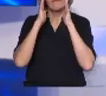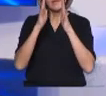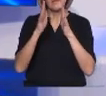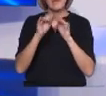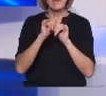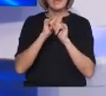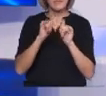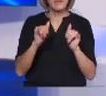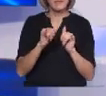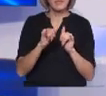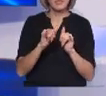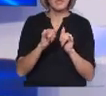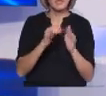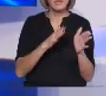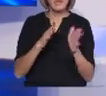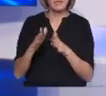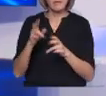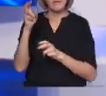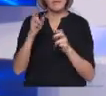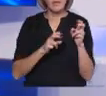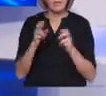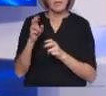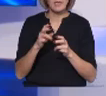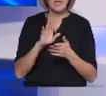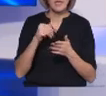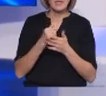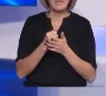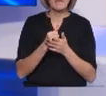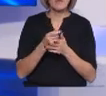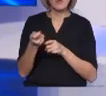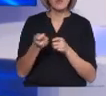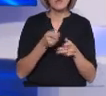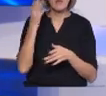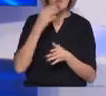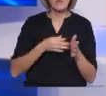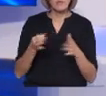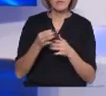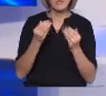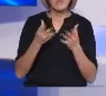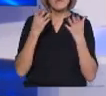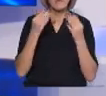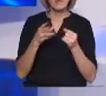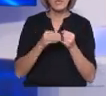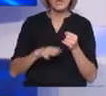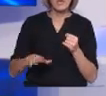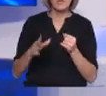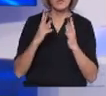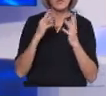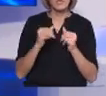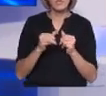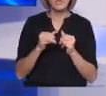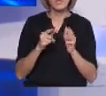Акцент на динамичное развитие производственных предприятий – одна из главных прерогатив руководства Алматинской области. На сегодня в